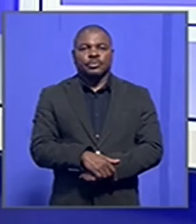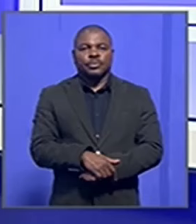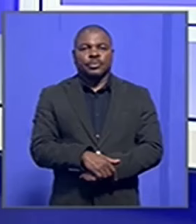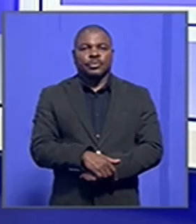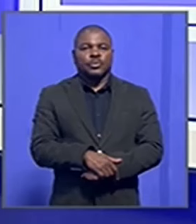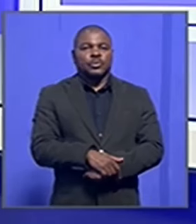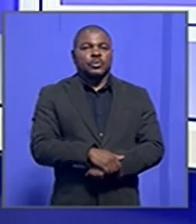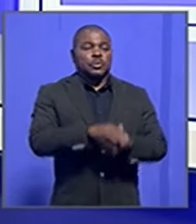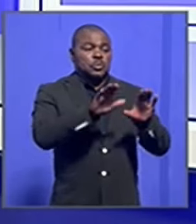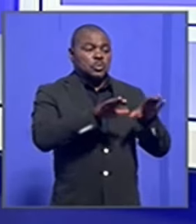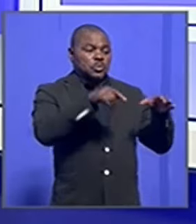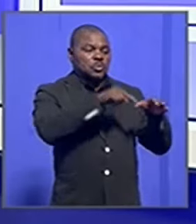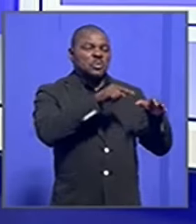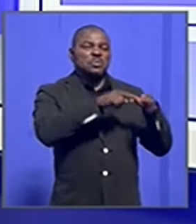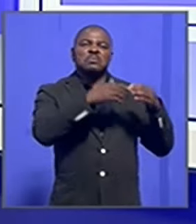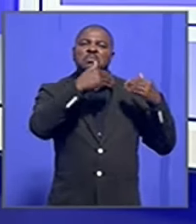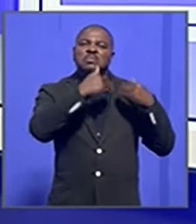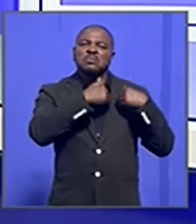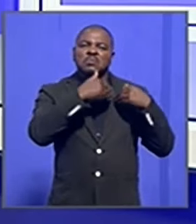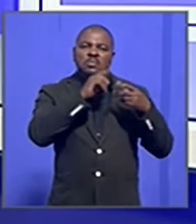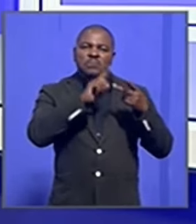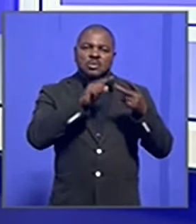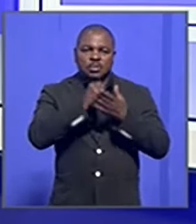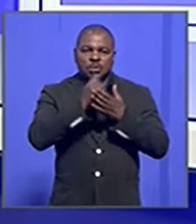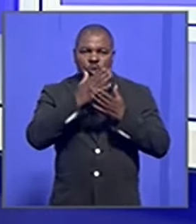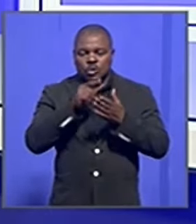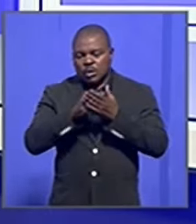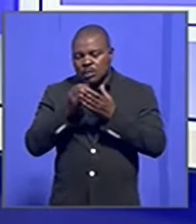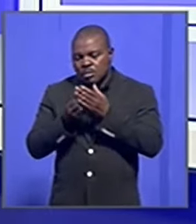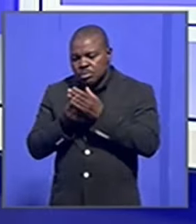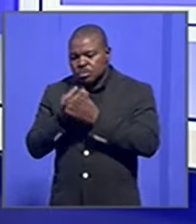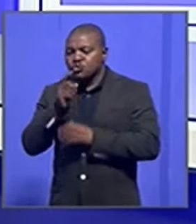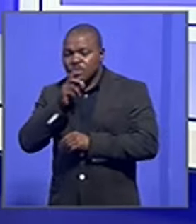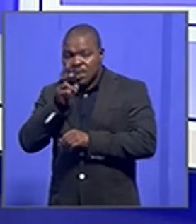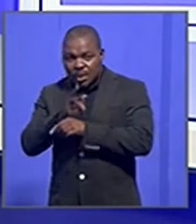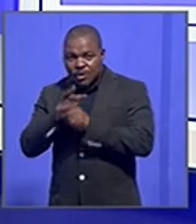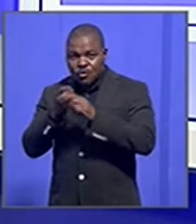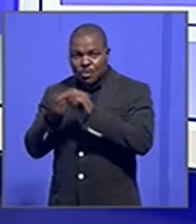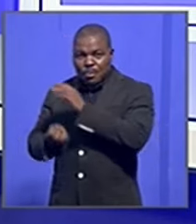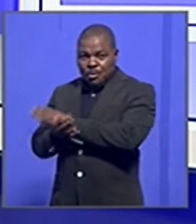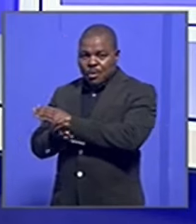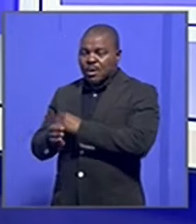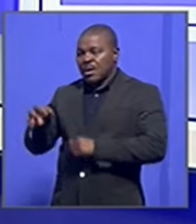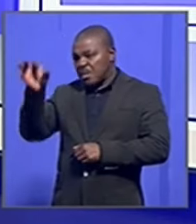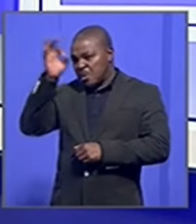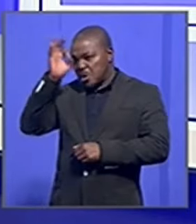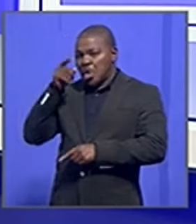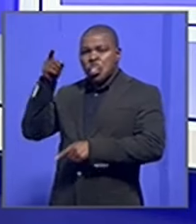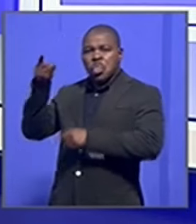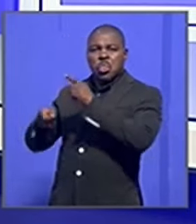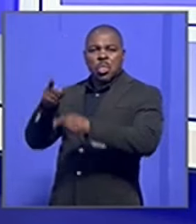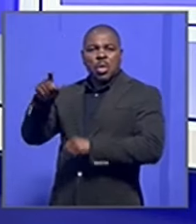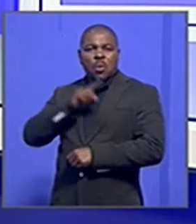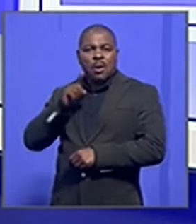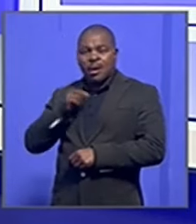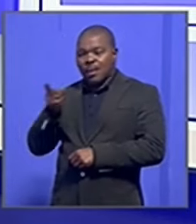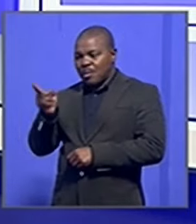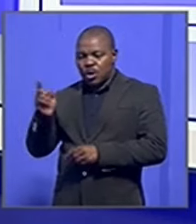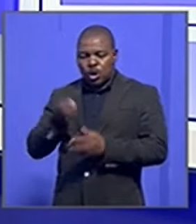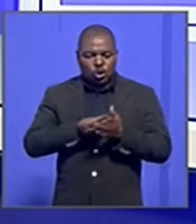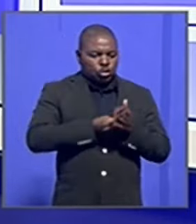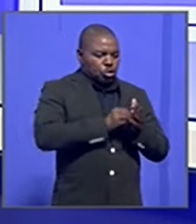Setlamo sa go babalela le go dirisiwa gape ga ditswa mmung sa kwa Mpumalanga se latofatsa sepodisi ka go retelelwa ke go tshwara